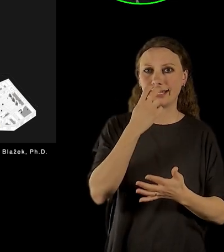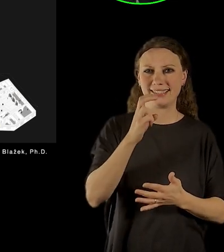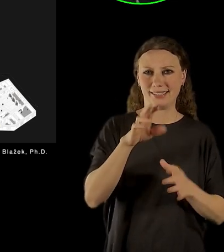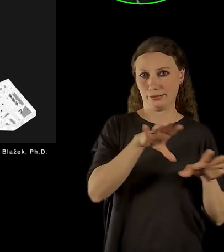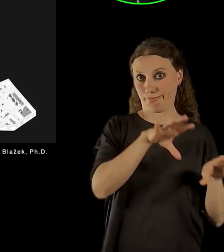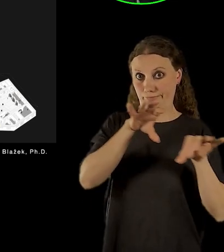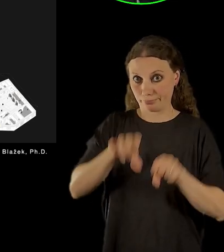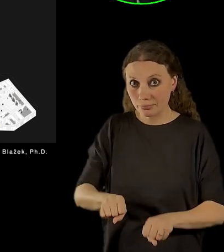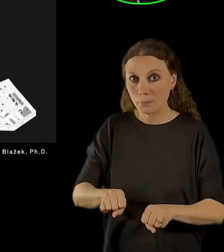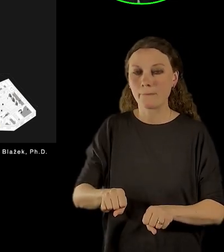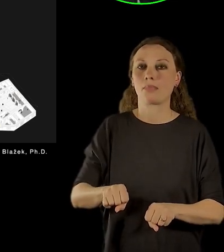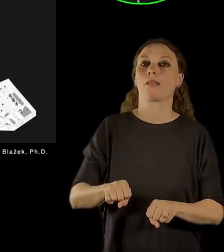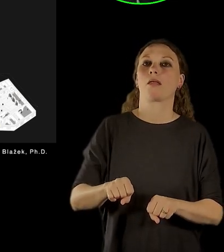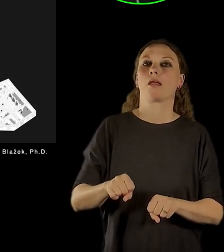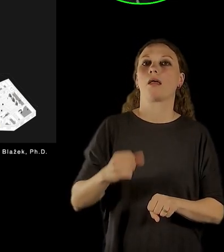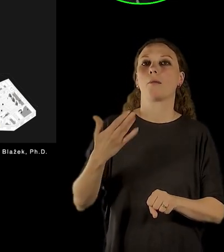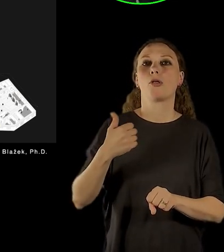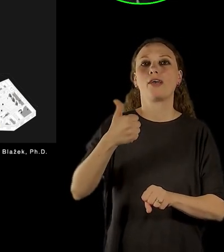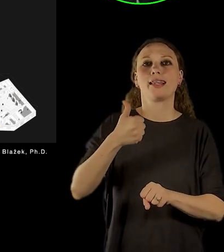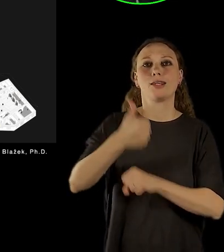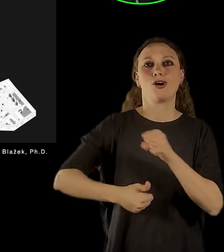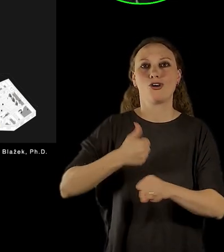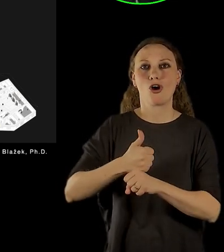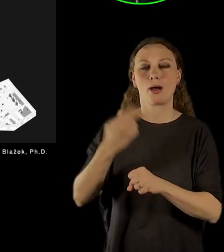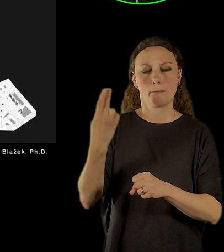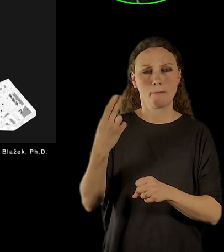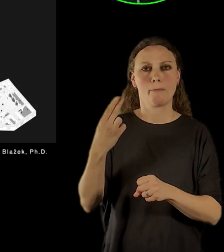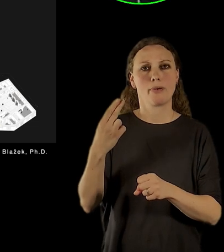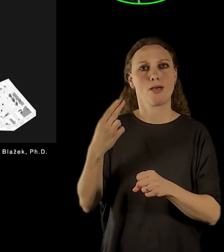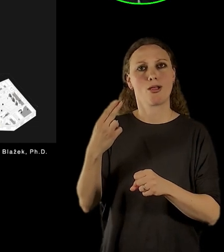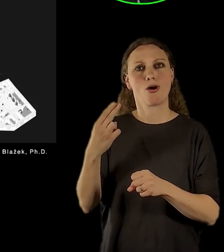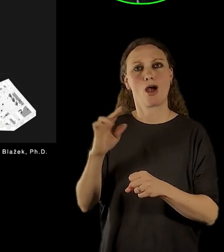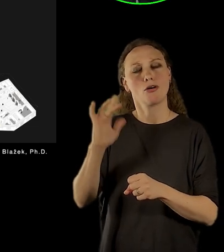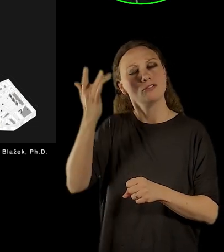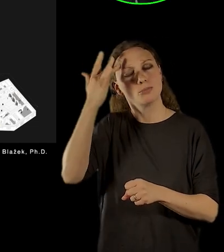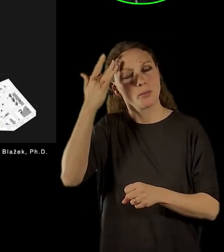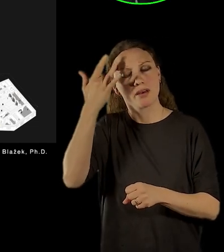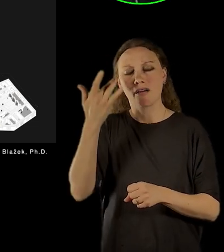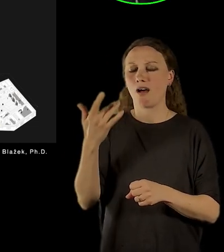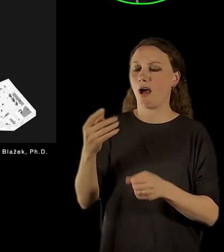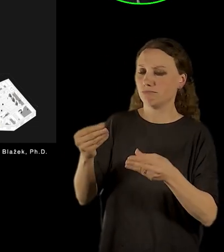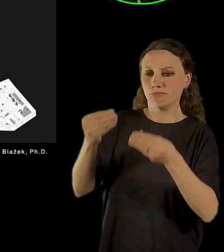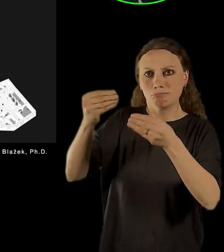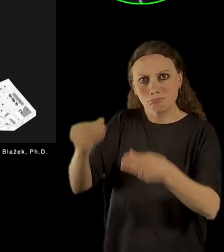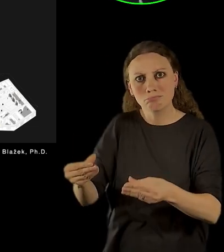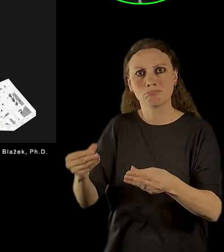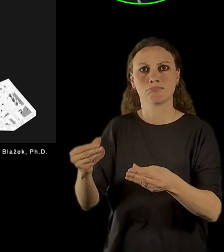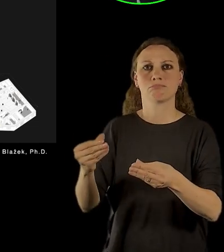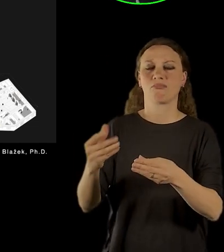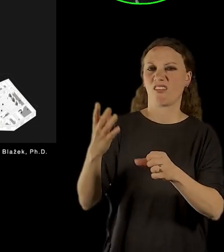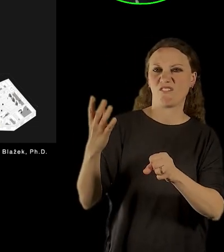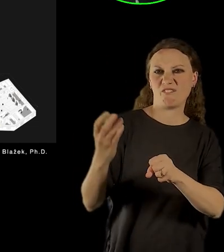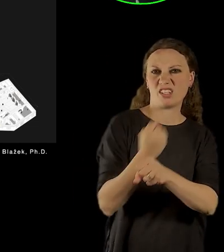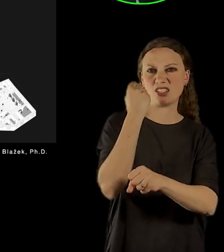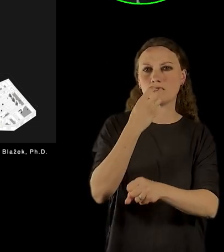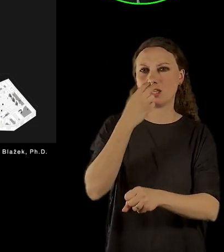jeden rok tam umístěn pomník vítězství nacistické třetí říše, který potom v